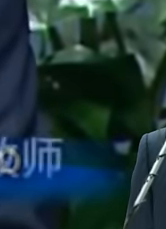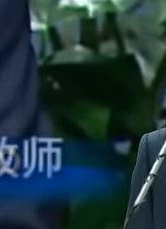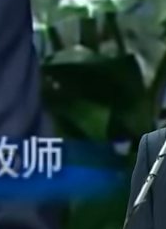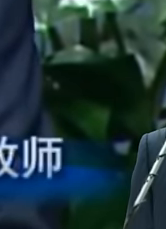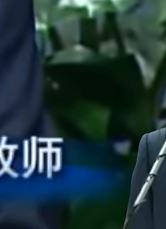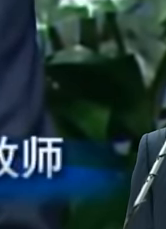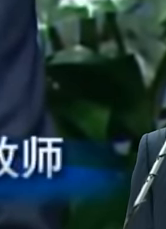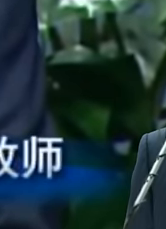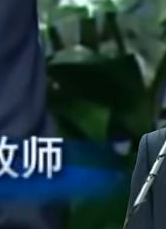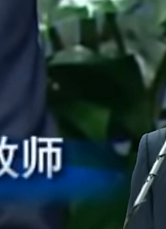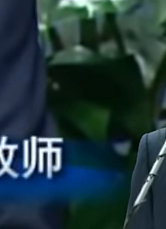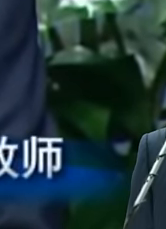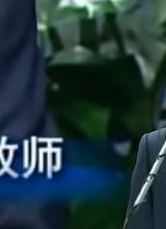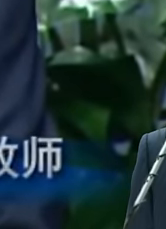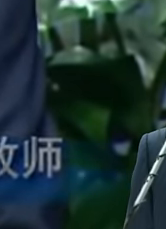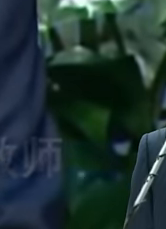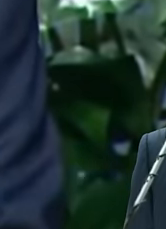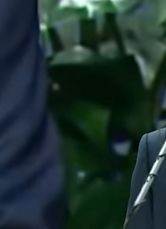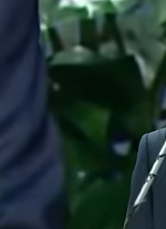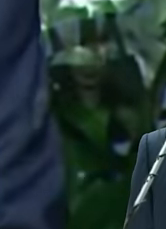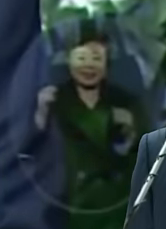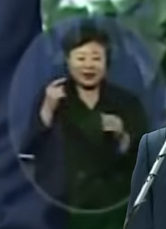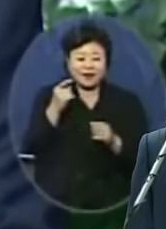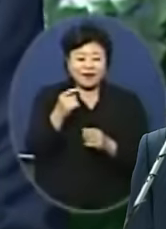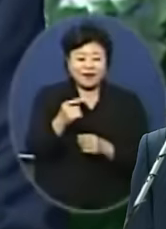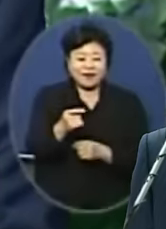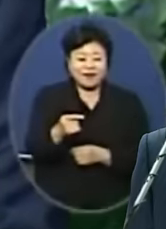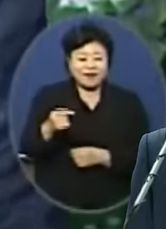사랑하는 자.